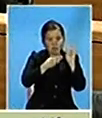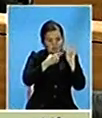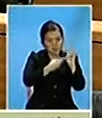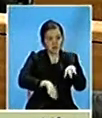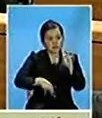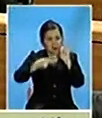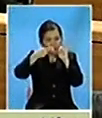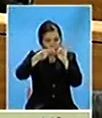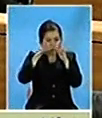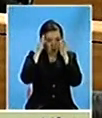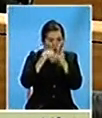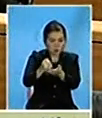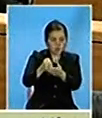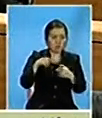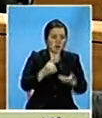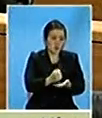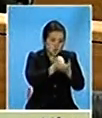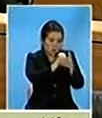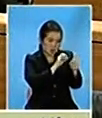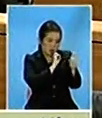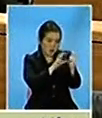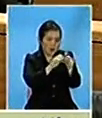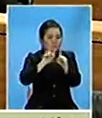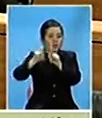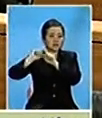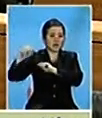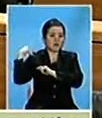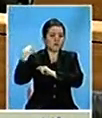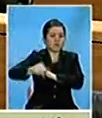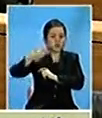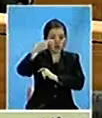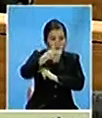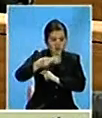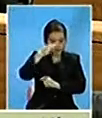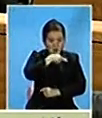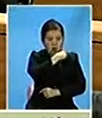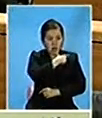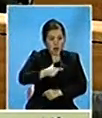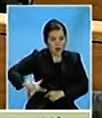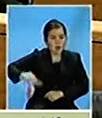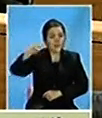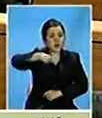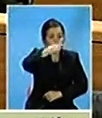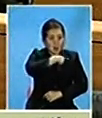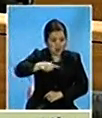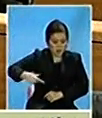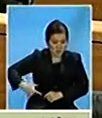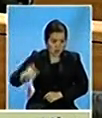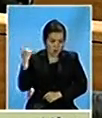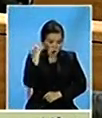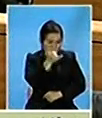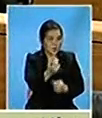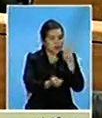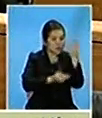คลินิกปีละ 1,300 ถึง 1,500 คนโดยมีพระเจ้าหลานเธอพระองค์เจ้าพัชรกิติยาภาเคยเสด็จทอดพระเนตรเ